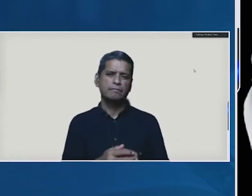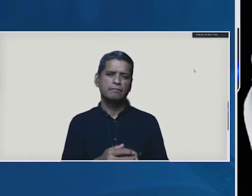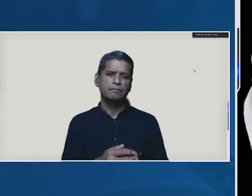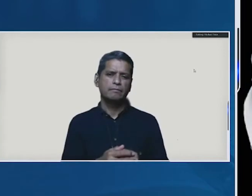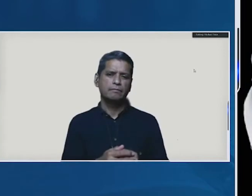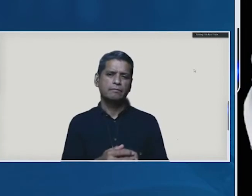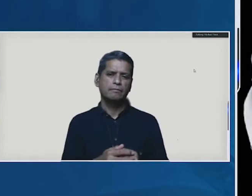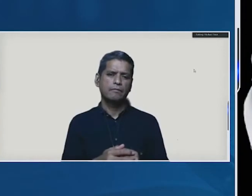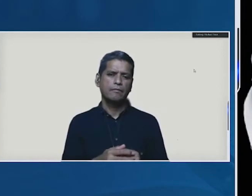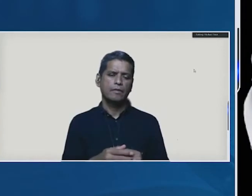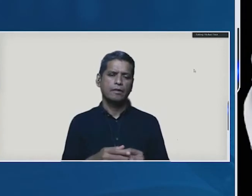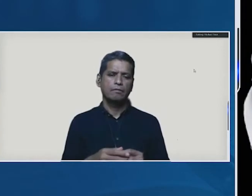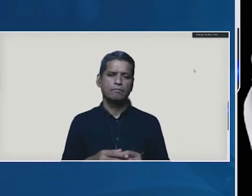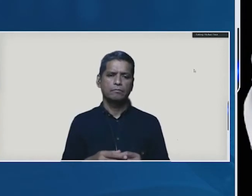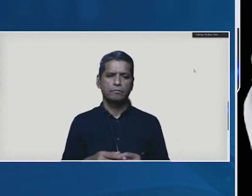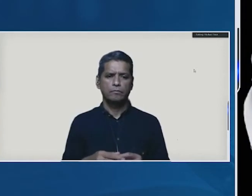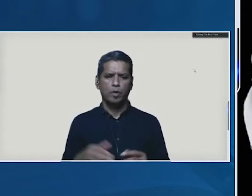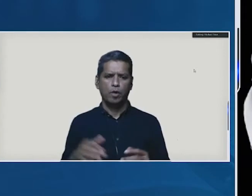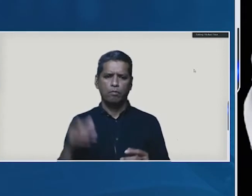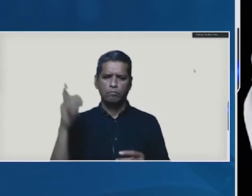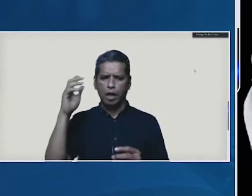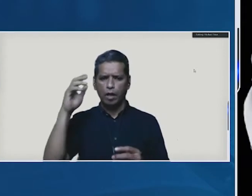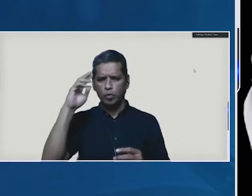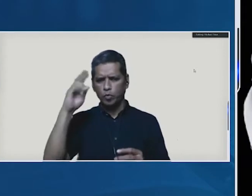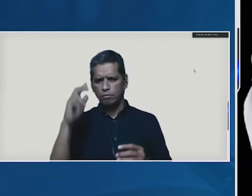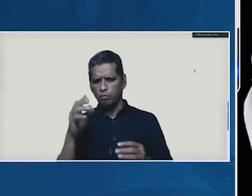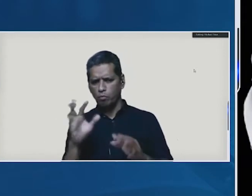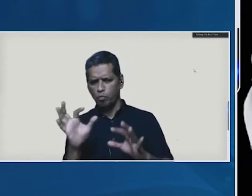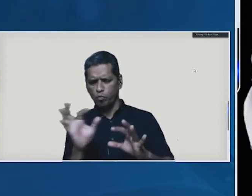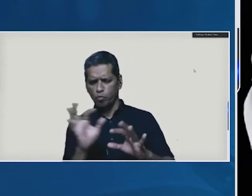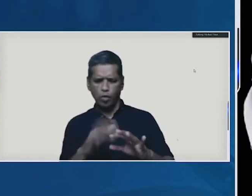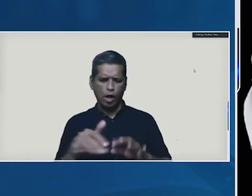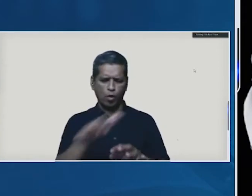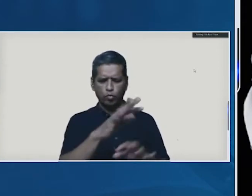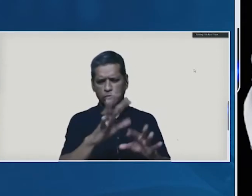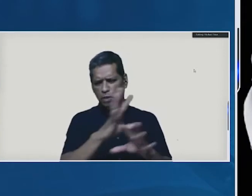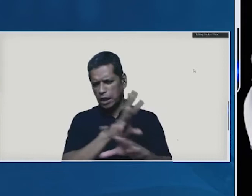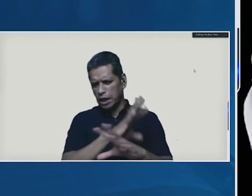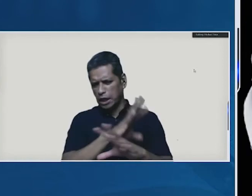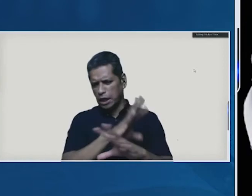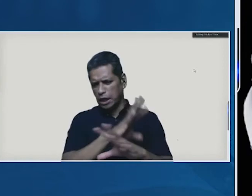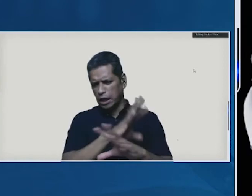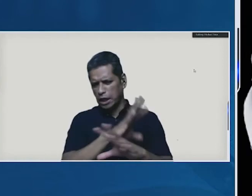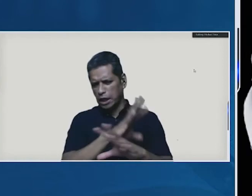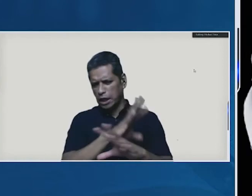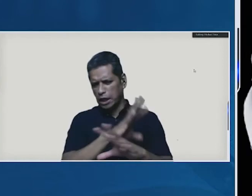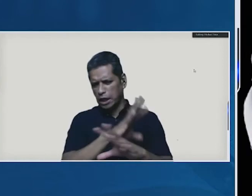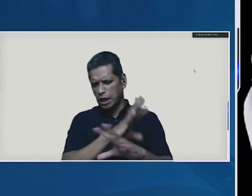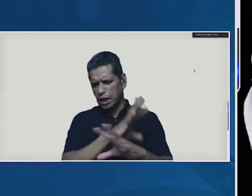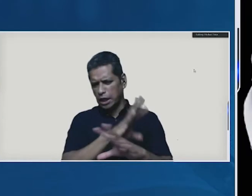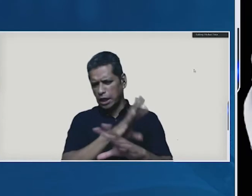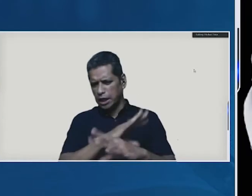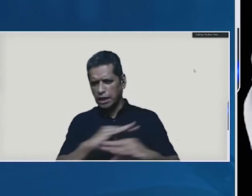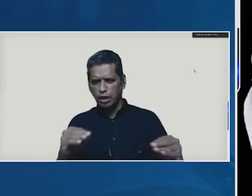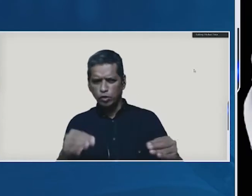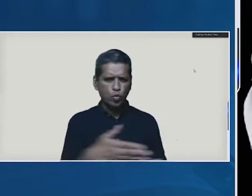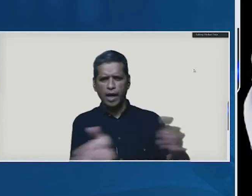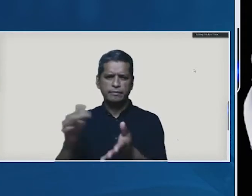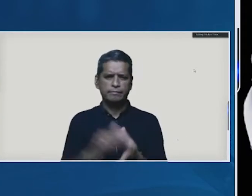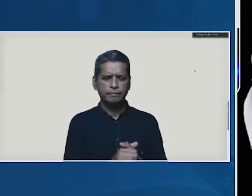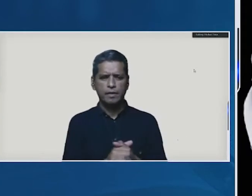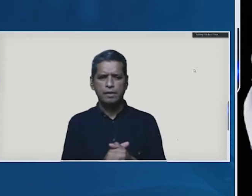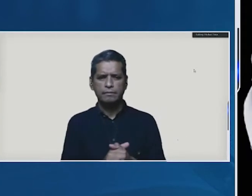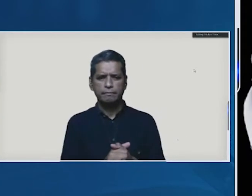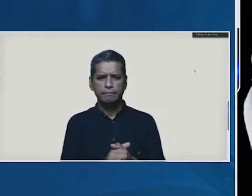mengeringkan lautan ataupun mengeringkan sungai efrat dan kemudian pada waktu mereka menyusup